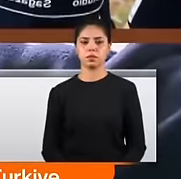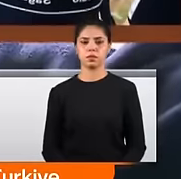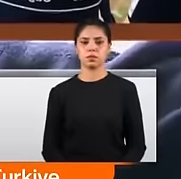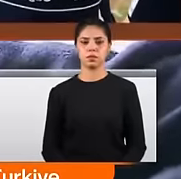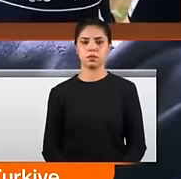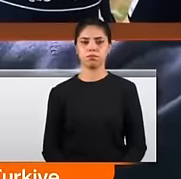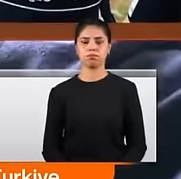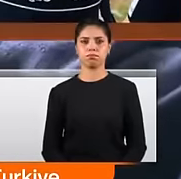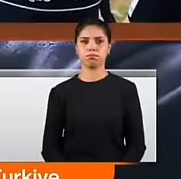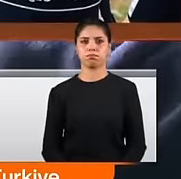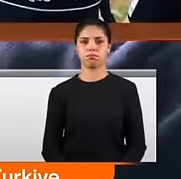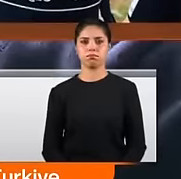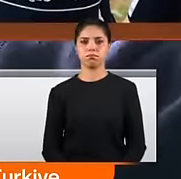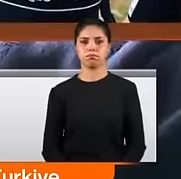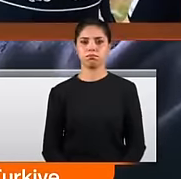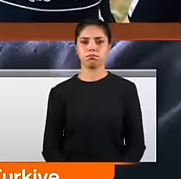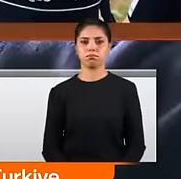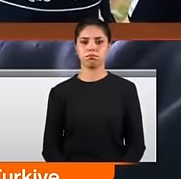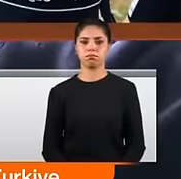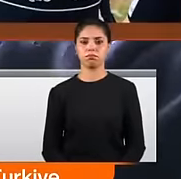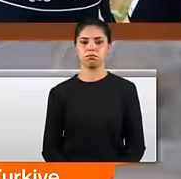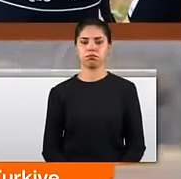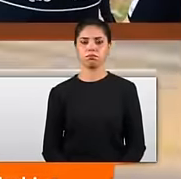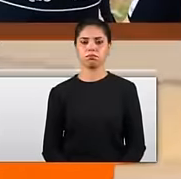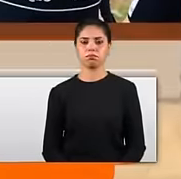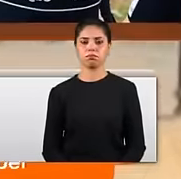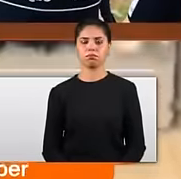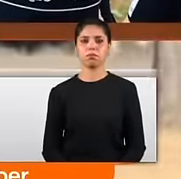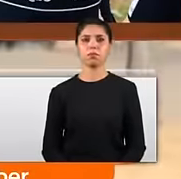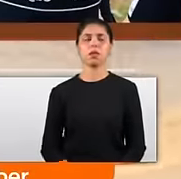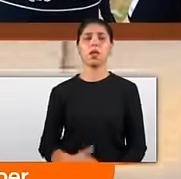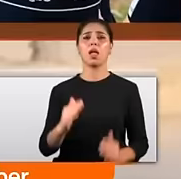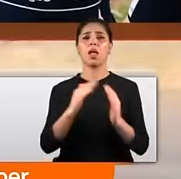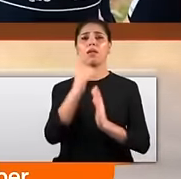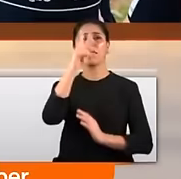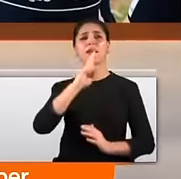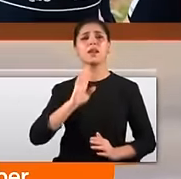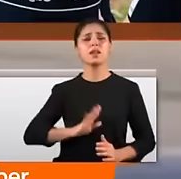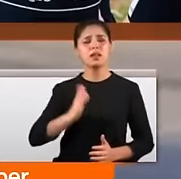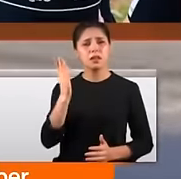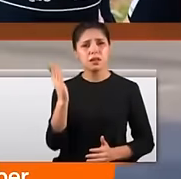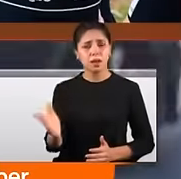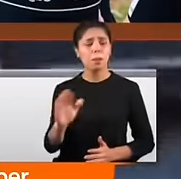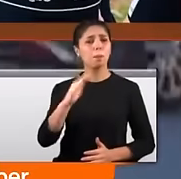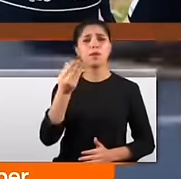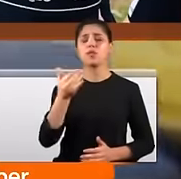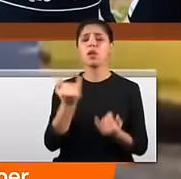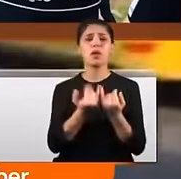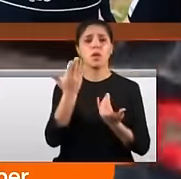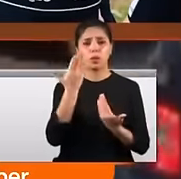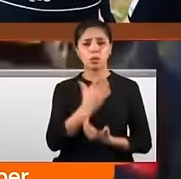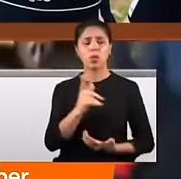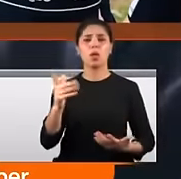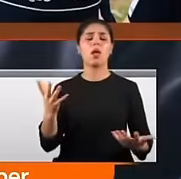zor. Allah hiç kimseye vermez. Benim kızım bir daha gelmeyecek. Evin tek kızı olan Nazan kaldırıldığı hastanede kurtarılamadı. Yüreği